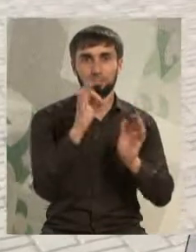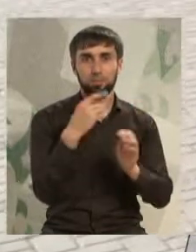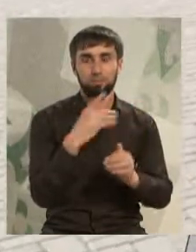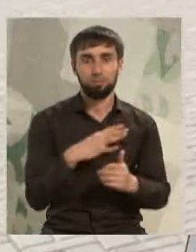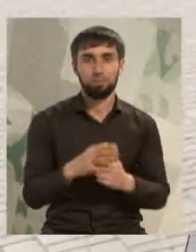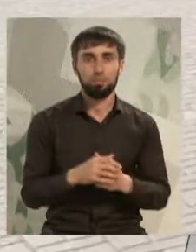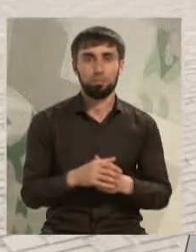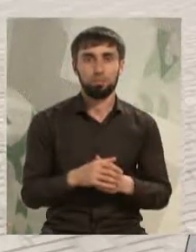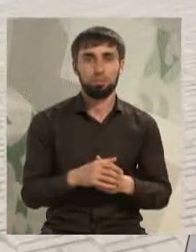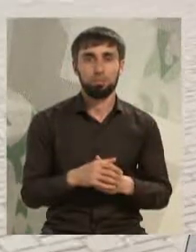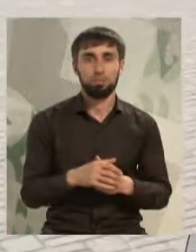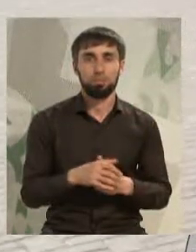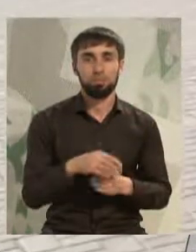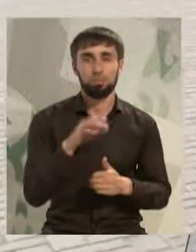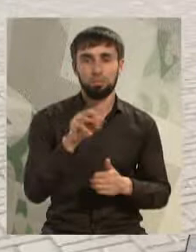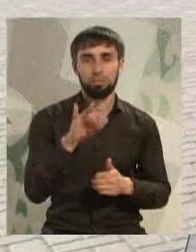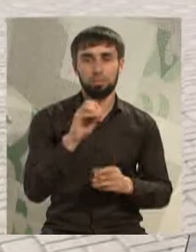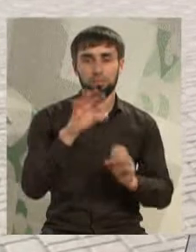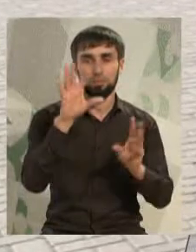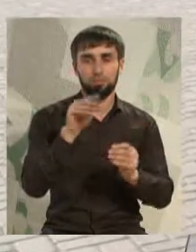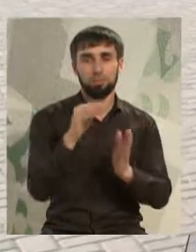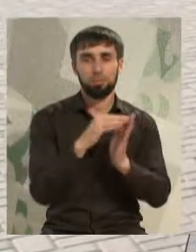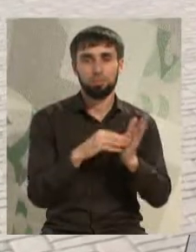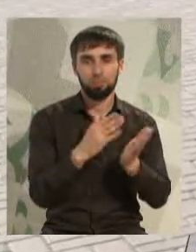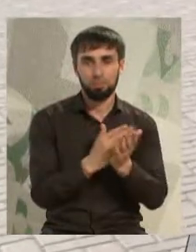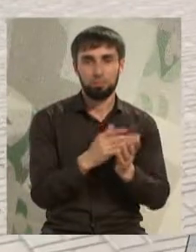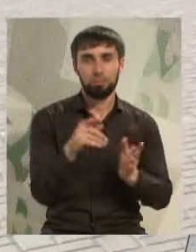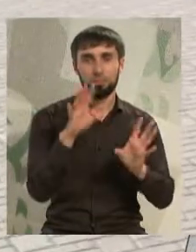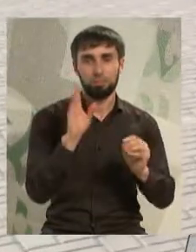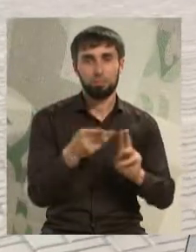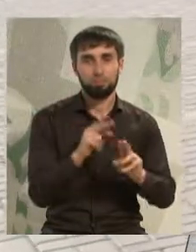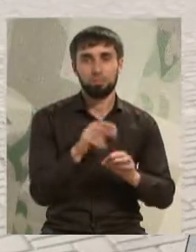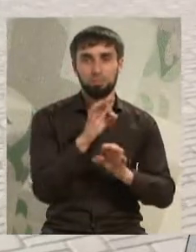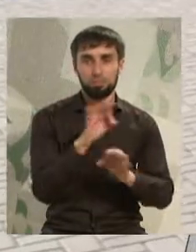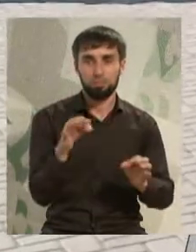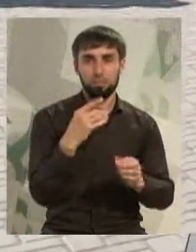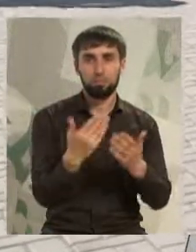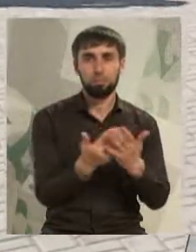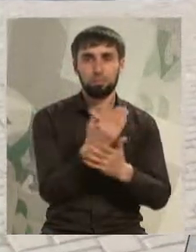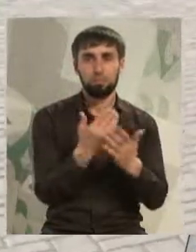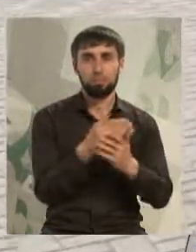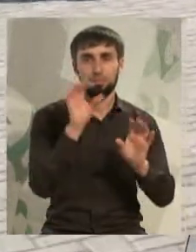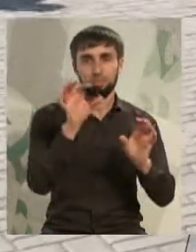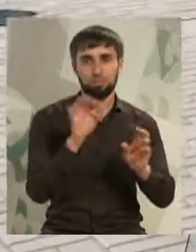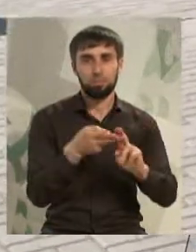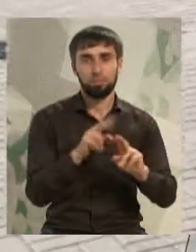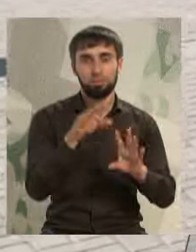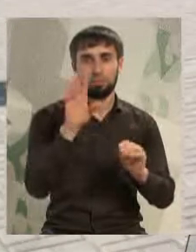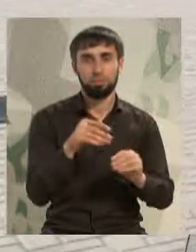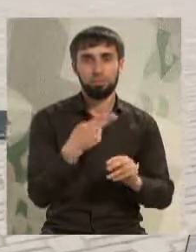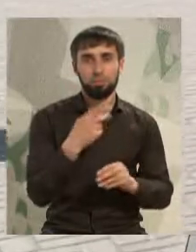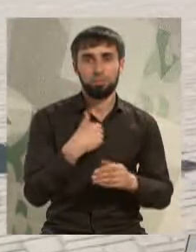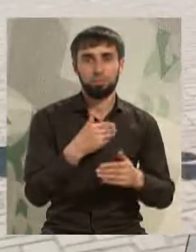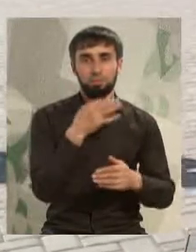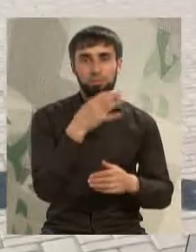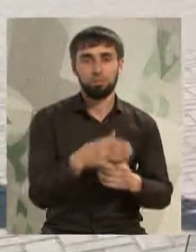уже предусмотрено, все расписано, не могу ничего не добавить, не убавить. А какие самые вот такие социальные поправки